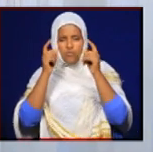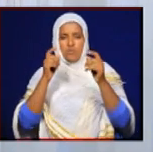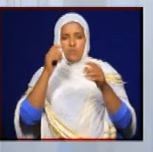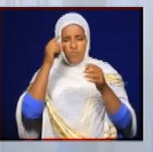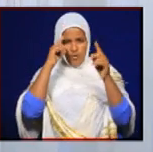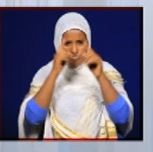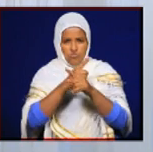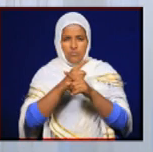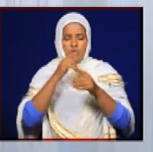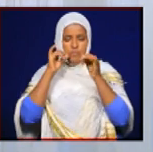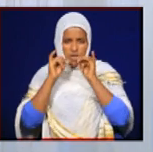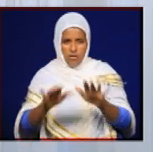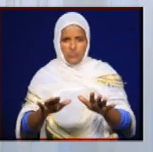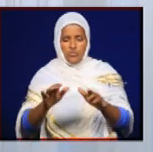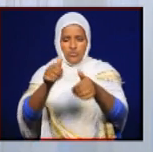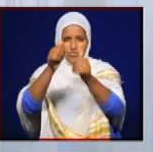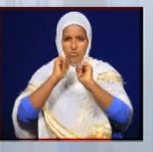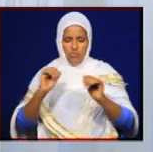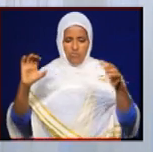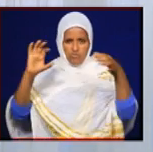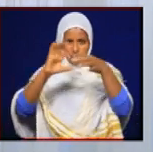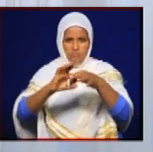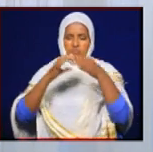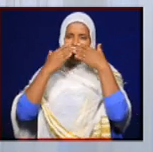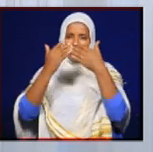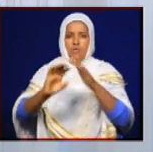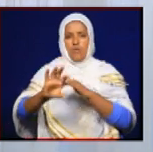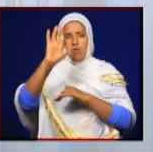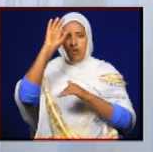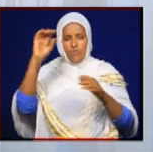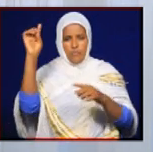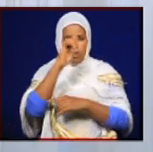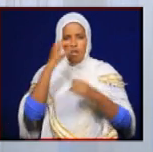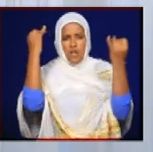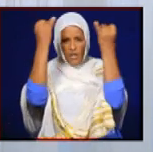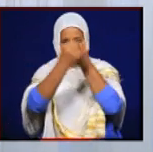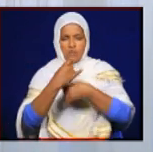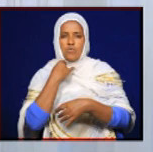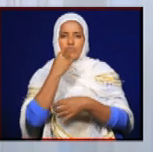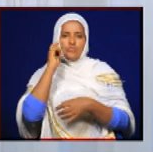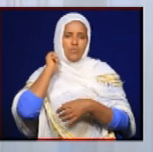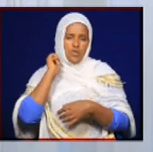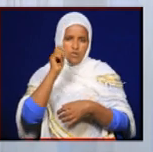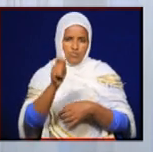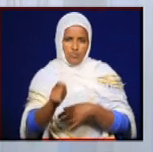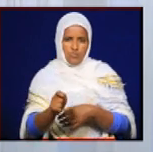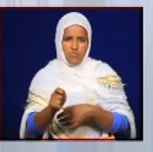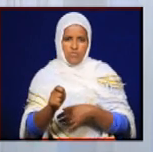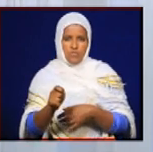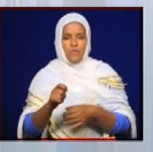ቢተጉ ቢያስሱት ገጸ በረከቱን ስጦታው አንድ ሆኖ ምስጋናን አገኙት በቀንና ሌሊት ቢያዚሙ